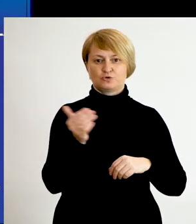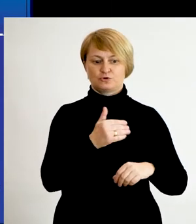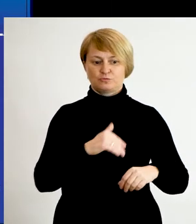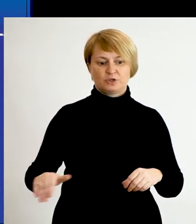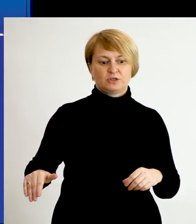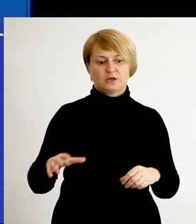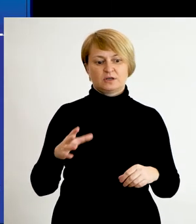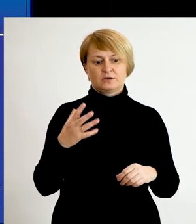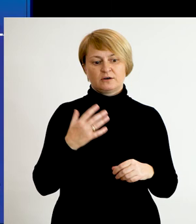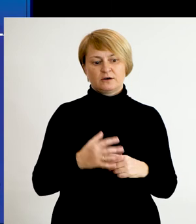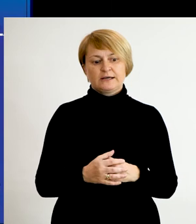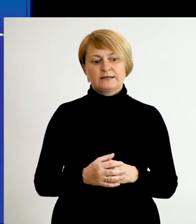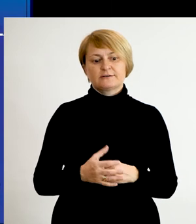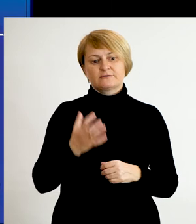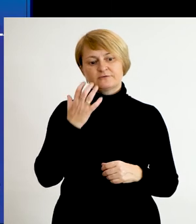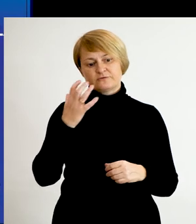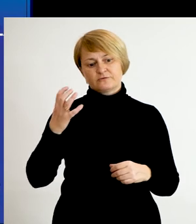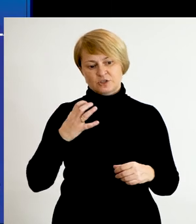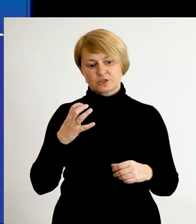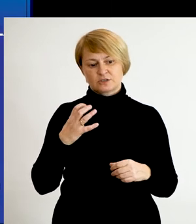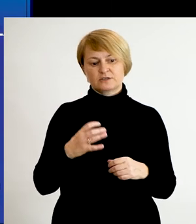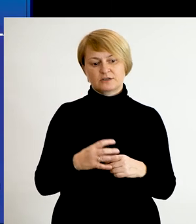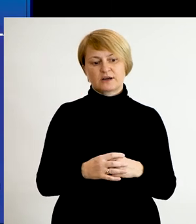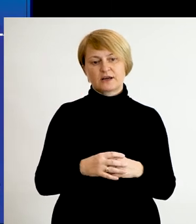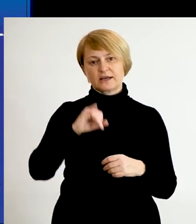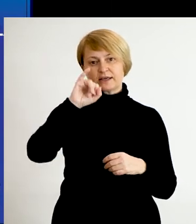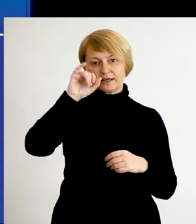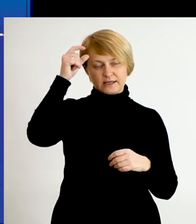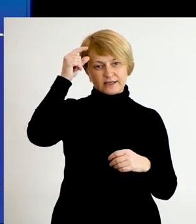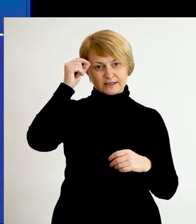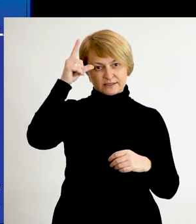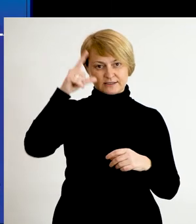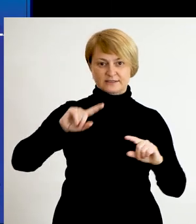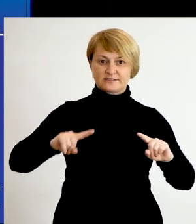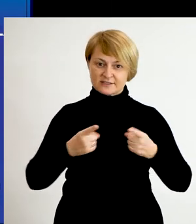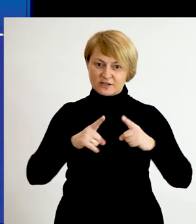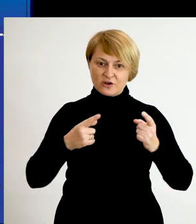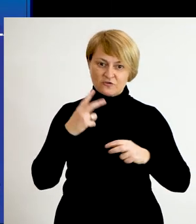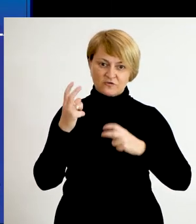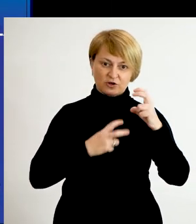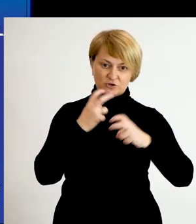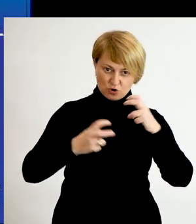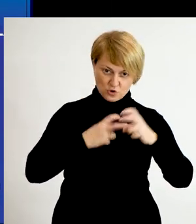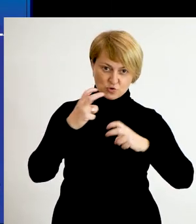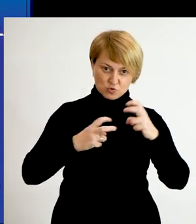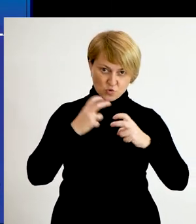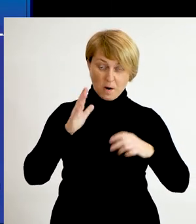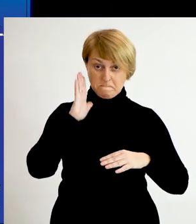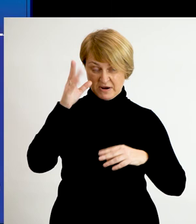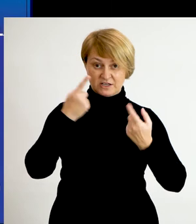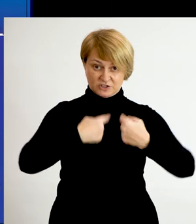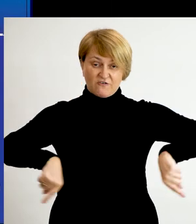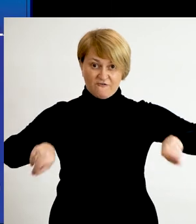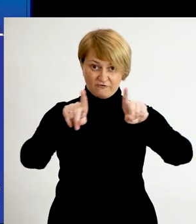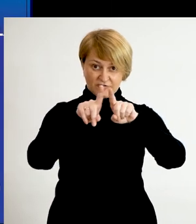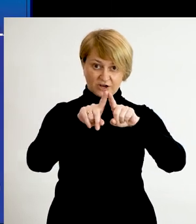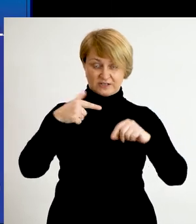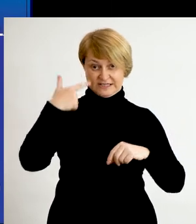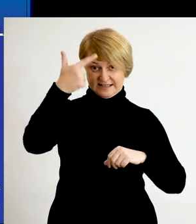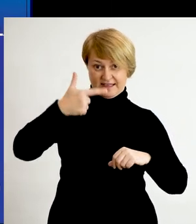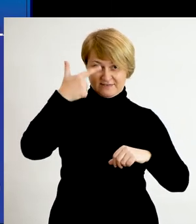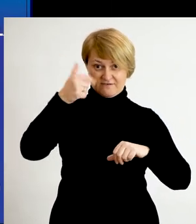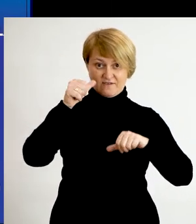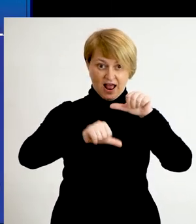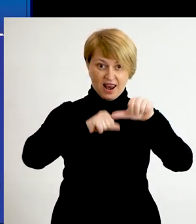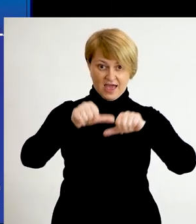projektem łącznie ITS-u, czyli inteligentnego sterowania ruchem, projekcie, który chcemy wprowadzić mniej więcej za dwa lata w Opolu. Też